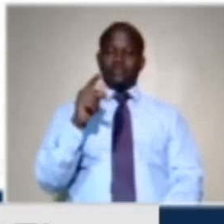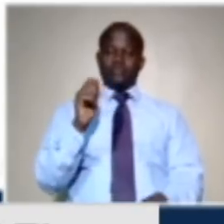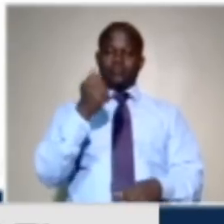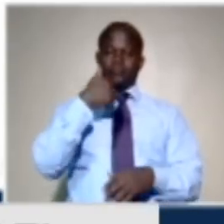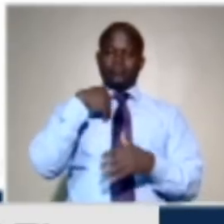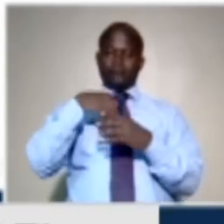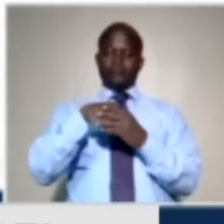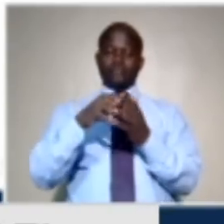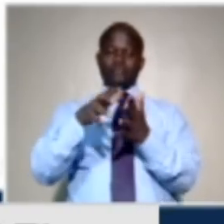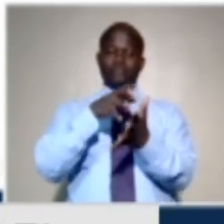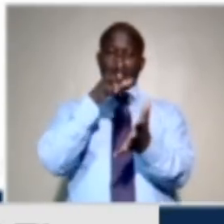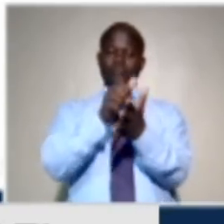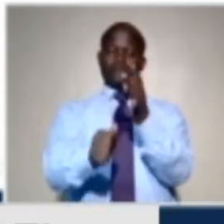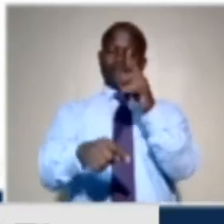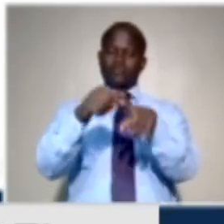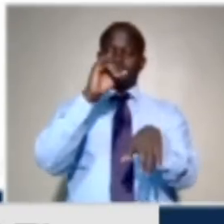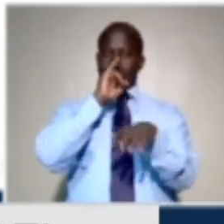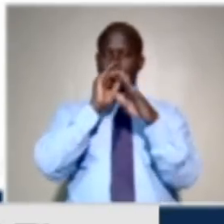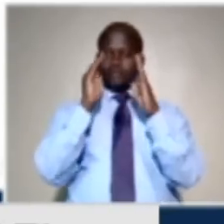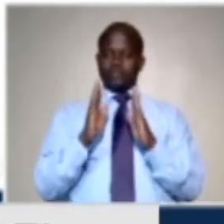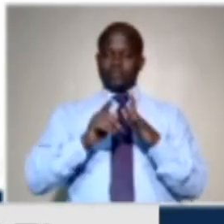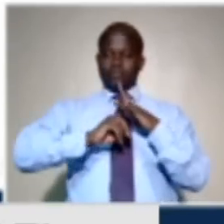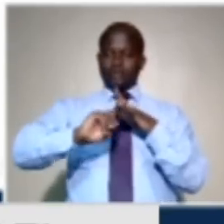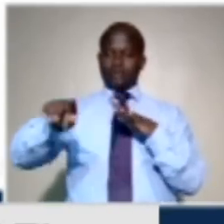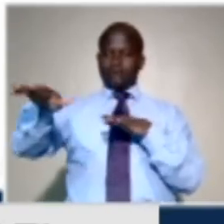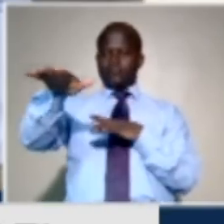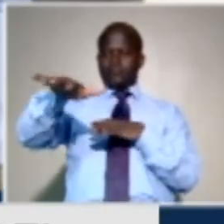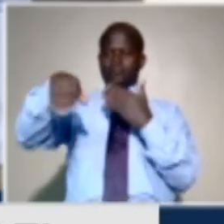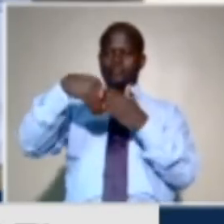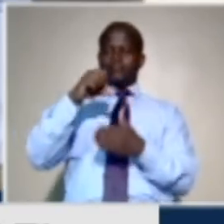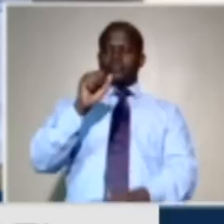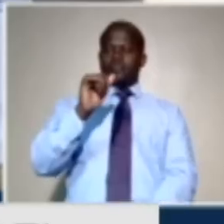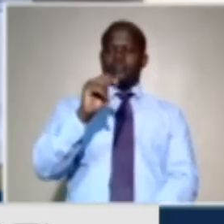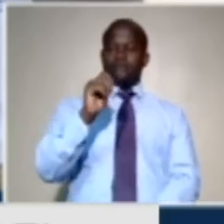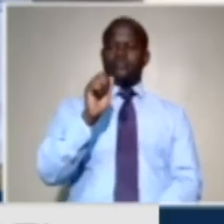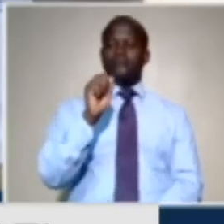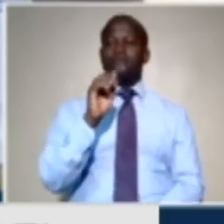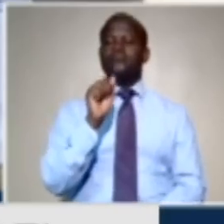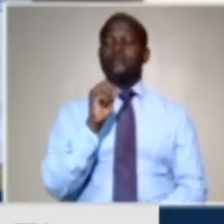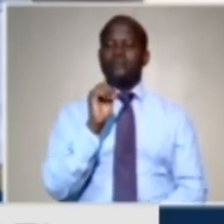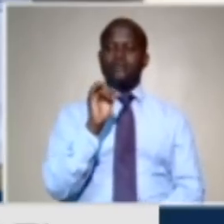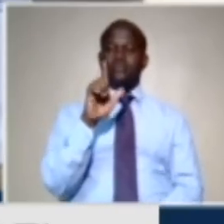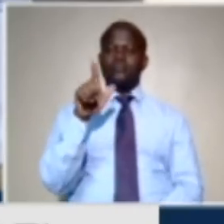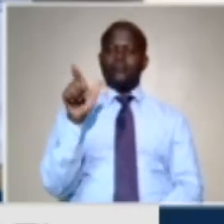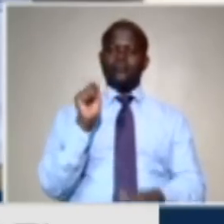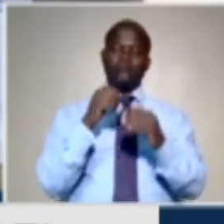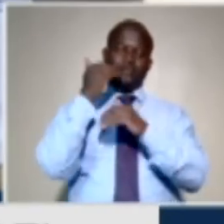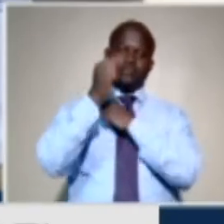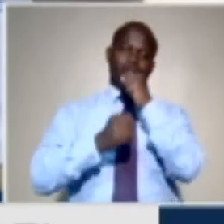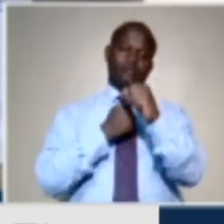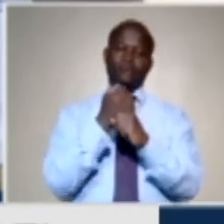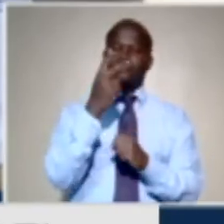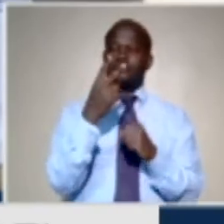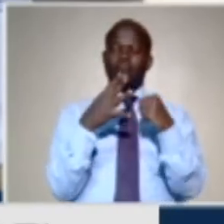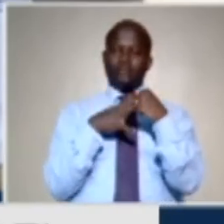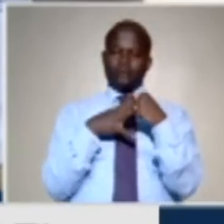mu kurimbura Abatutsi bari bahungiye kuri paruwasi ya Sainte Famille nyuma y'imyaka